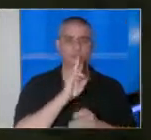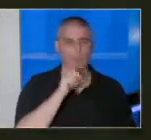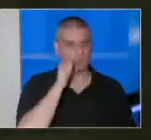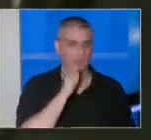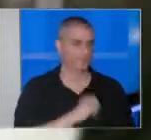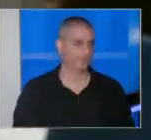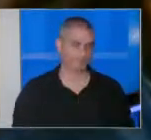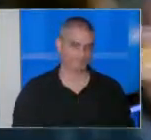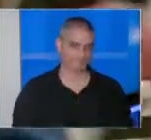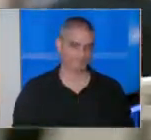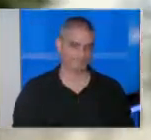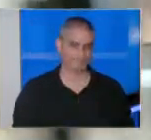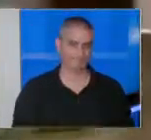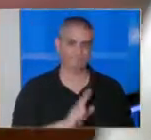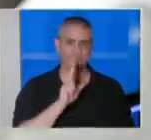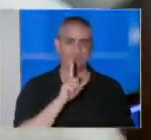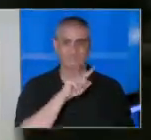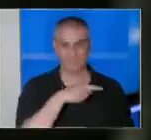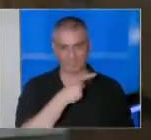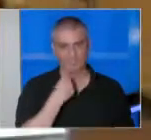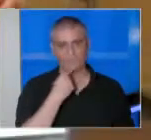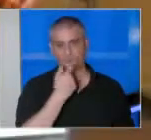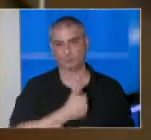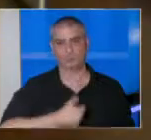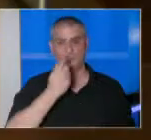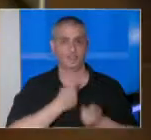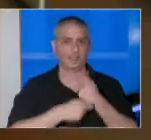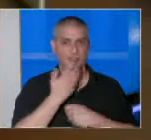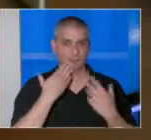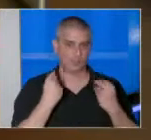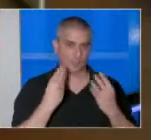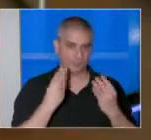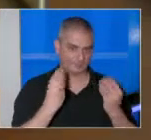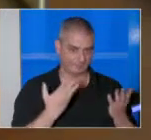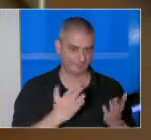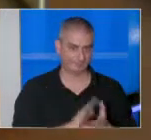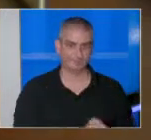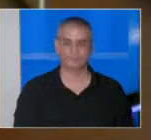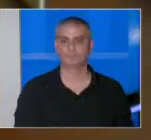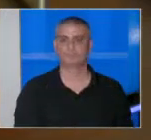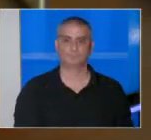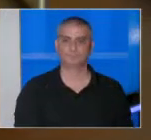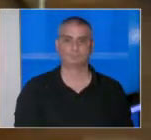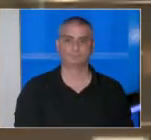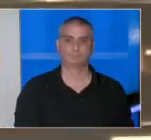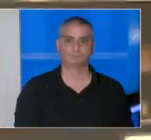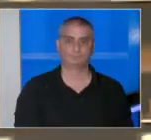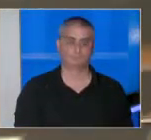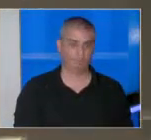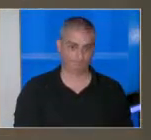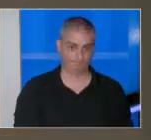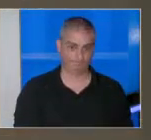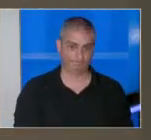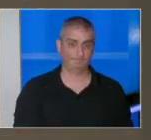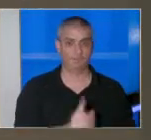לבן. צבי זרחי, פרשן בכיר בכלכליסט, תודה רבה לך על הדיווח הזה. תודה רבה. אז